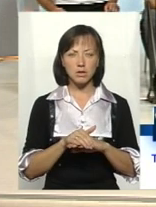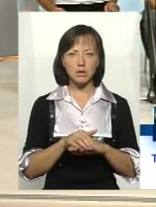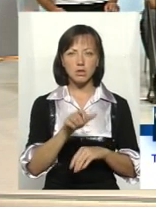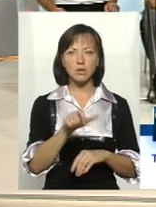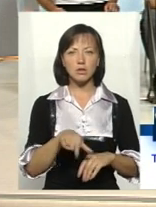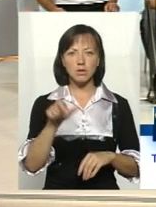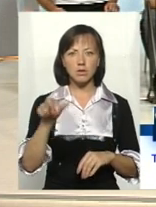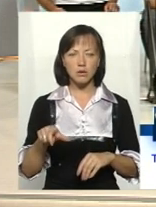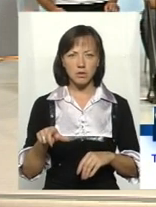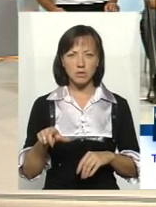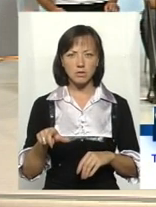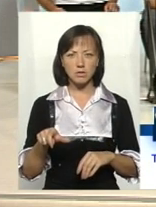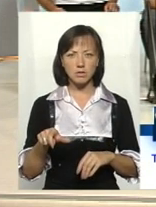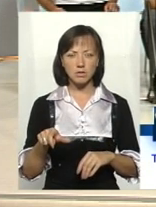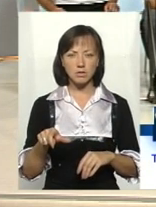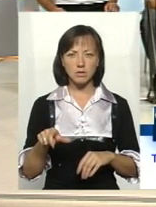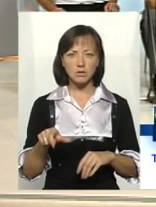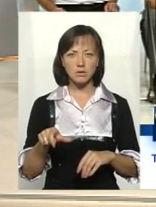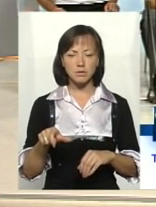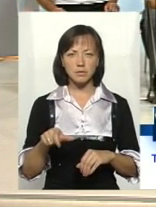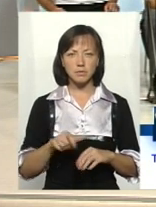Люди вже від